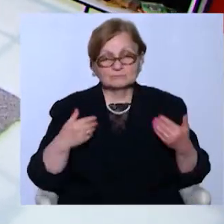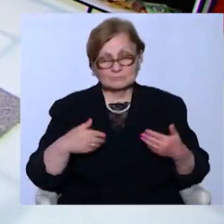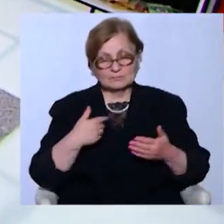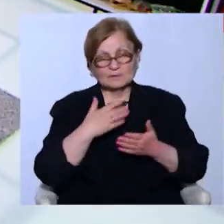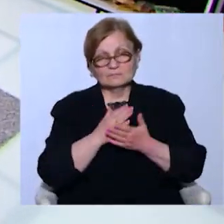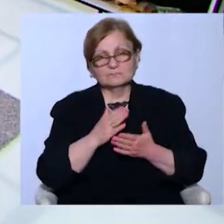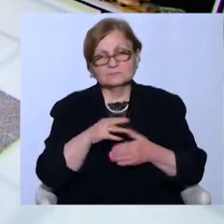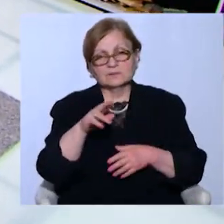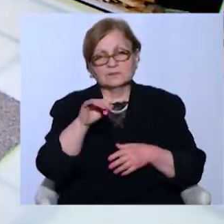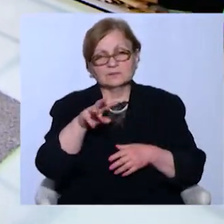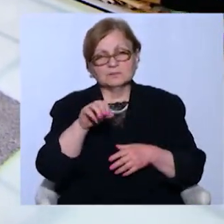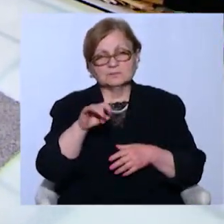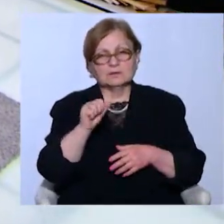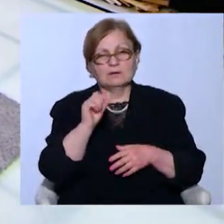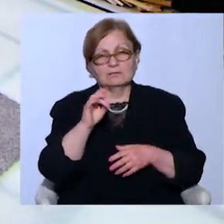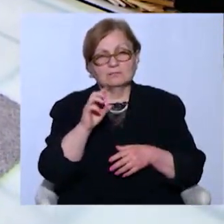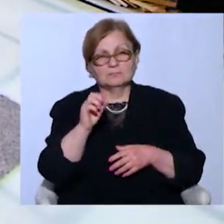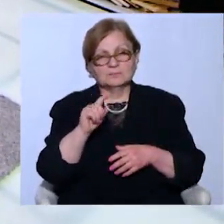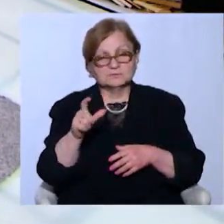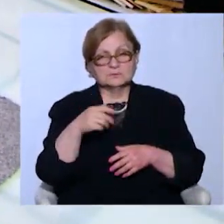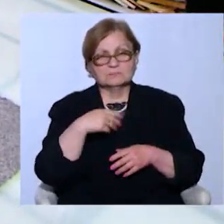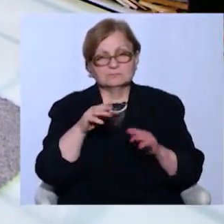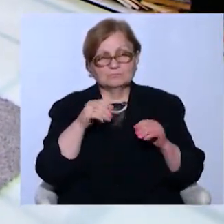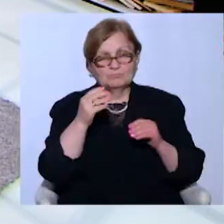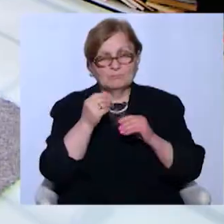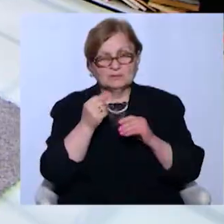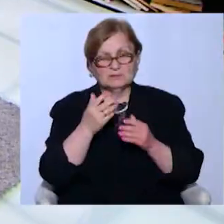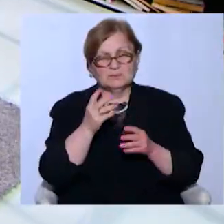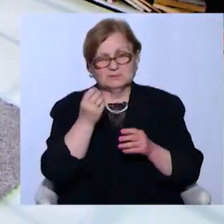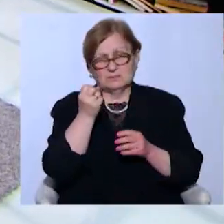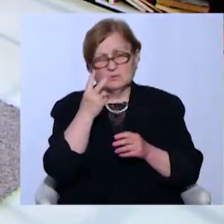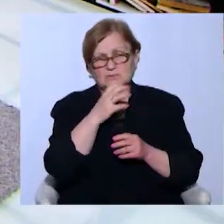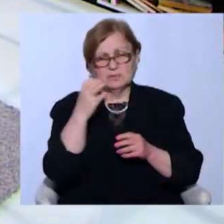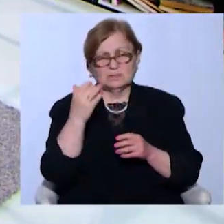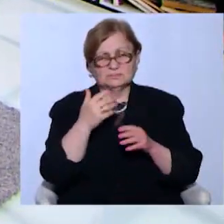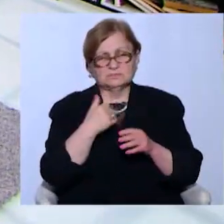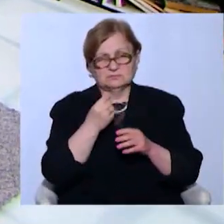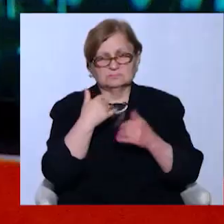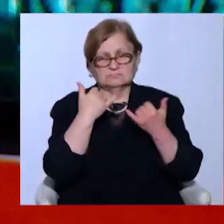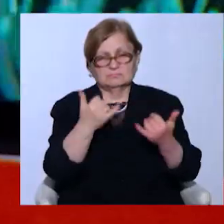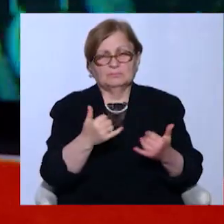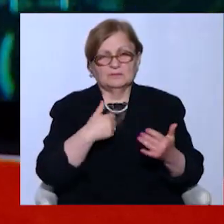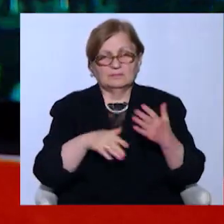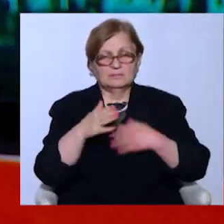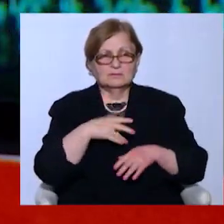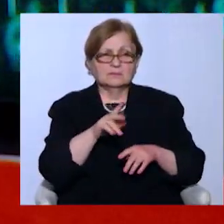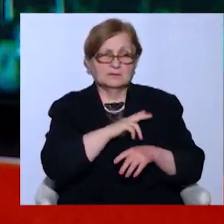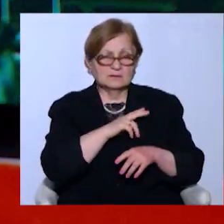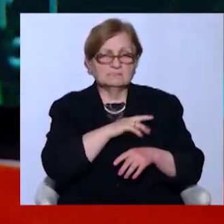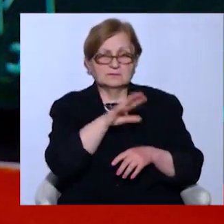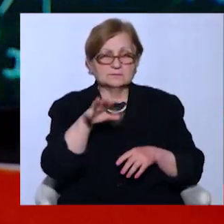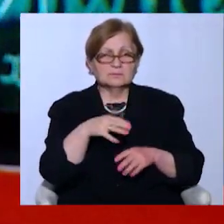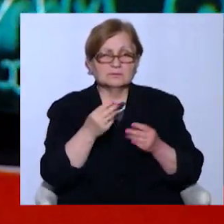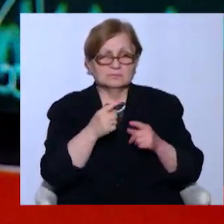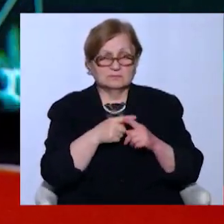მოგესალმებით, მე გახლავარ დიმიტრი არაბიძე, წარმოგიდგენთ მათემატიკის გაკვეთილებს 12 კლასელებისათვის. ძალიან სასიხარულოა, რომ გიყვართ მათემატიკა